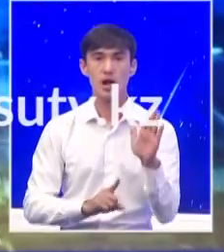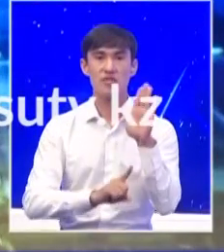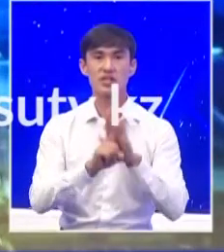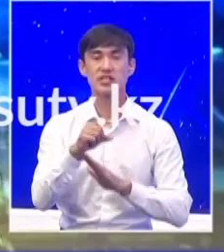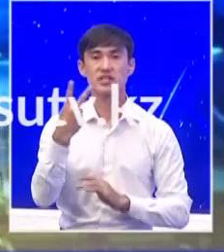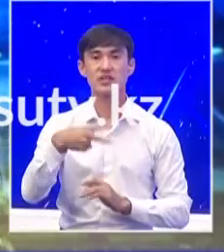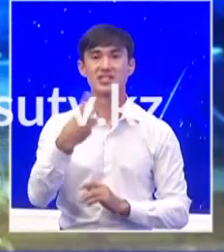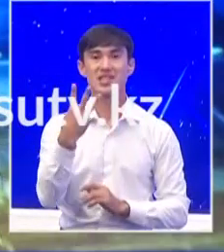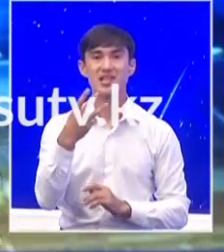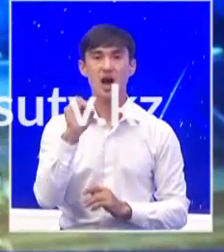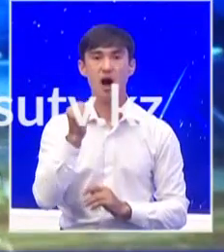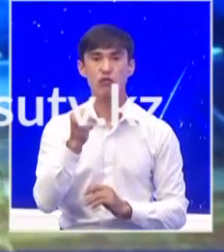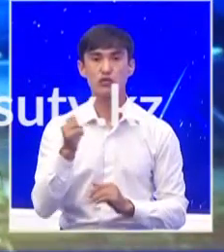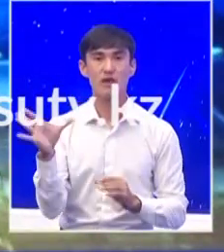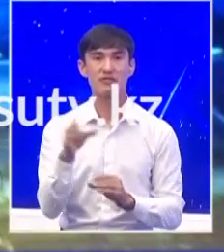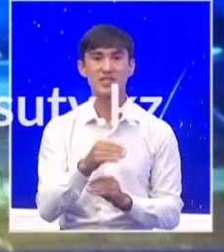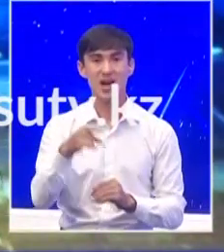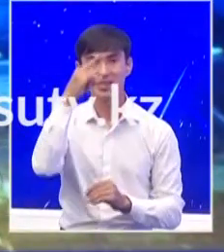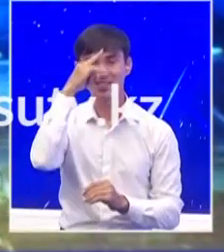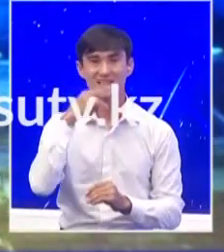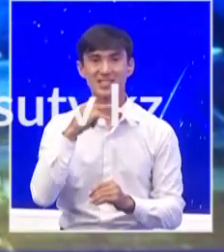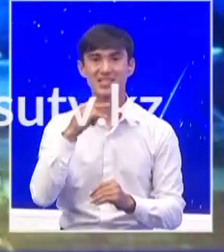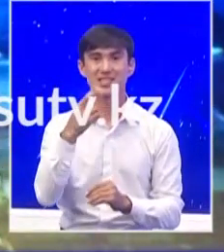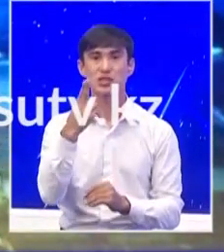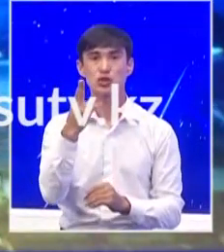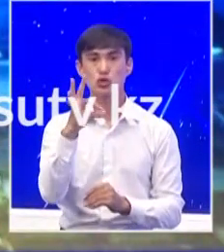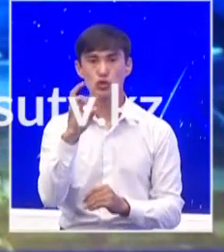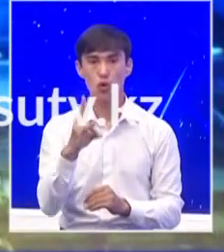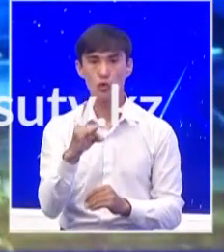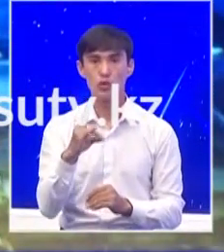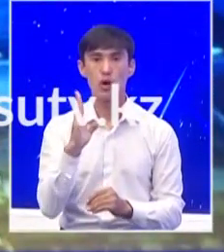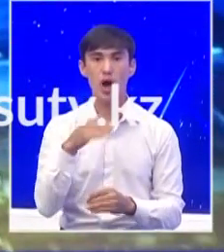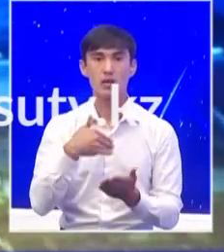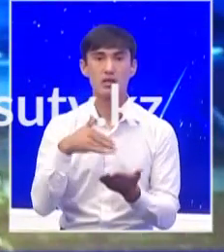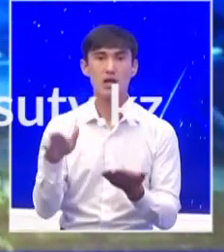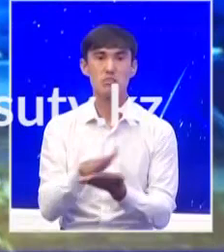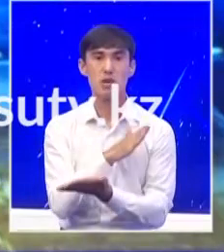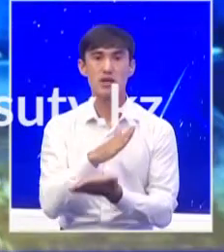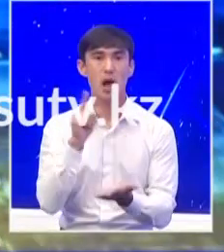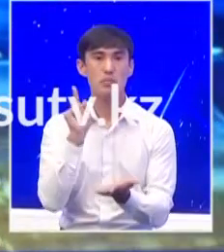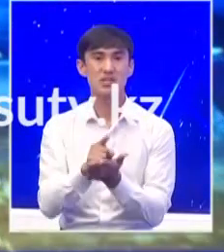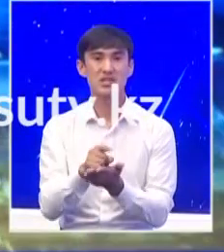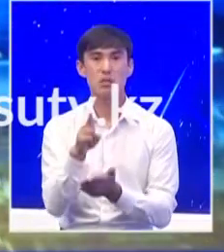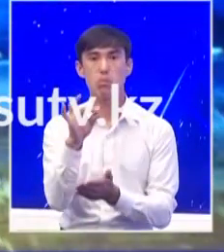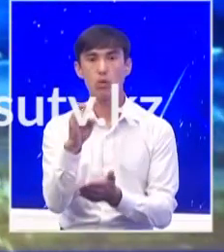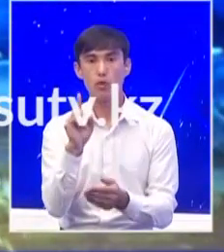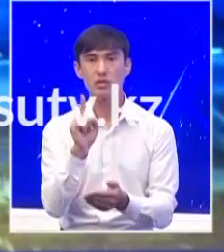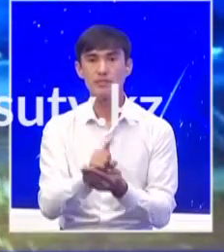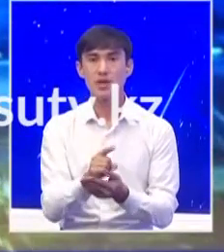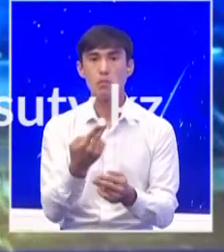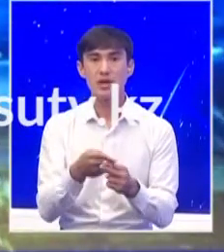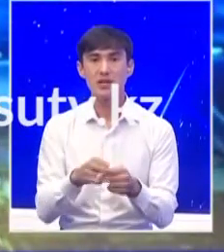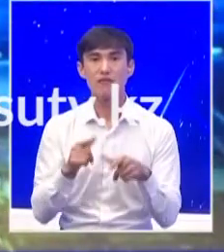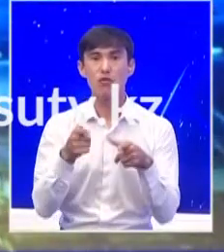Начиная с 23 августа во всех казахстанских центрах обслуживания населения отменят обязательное бронирование. При этом